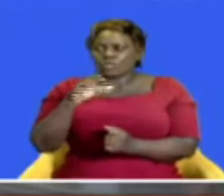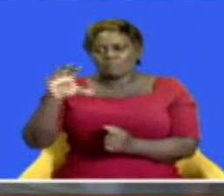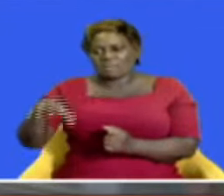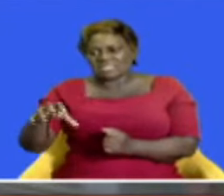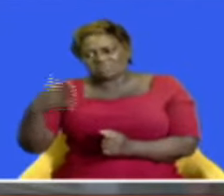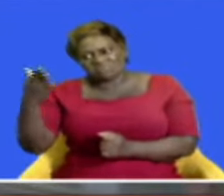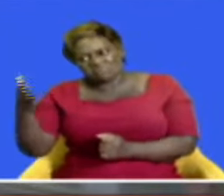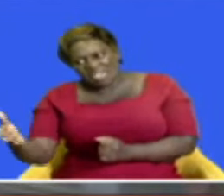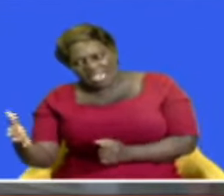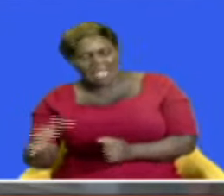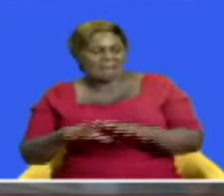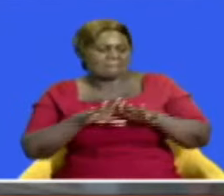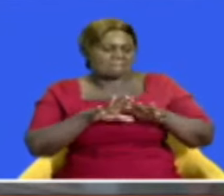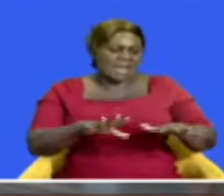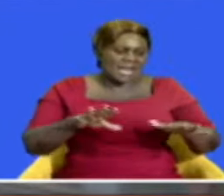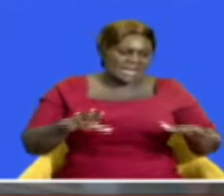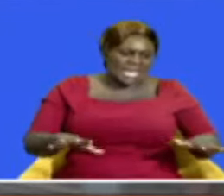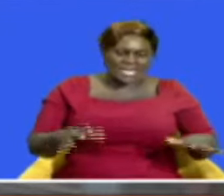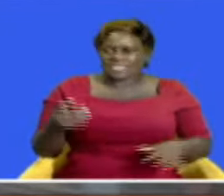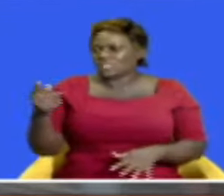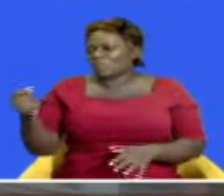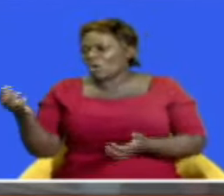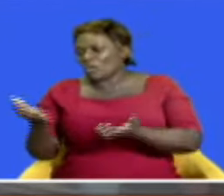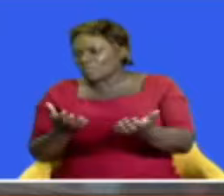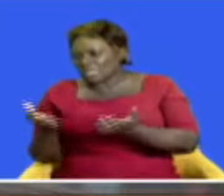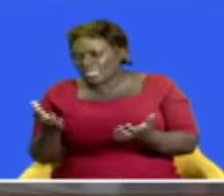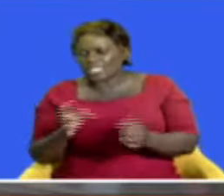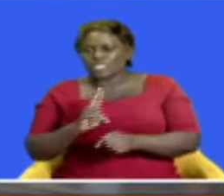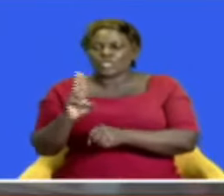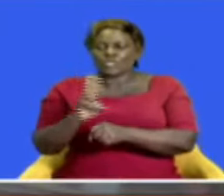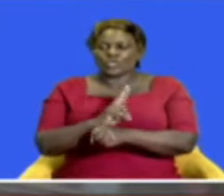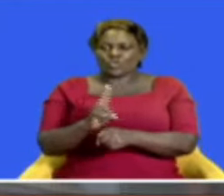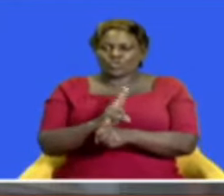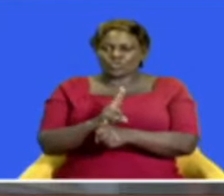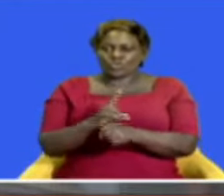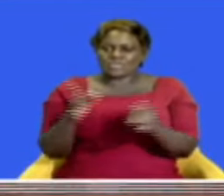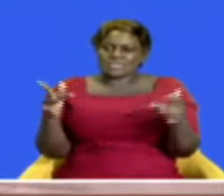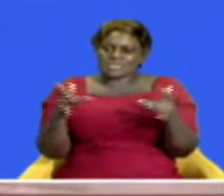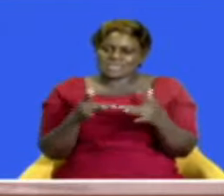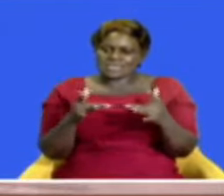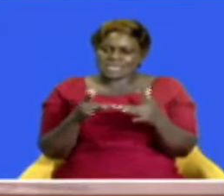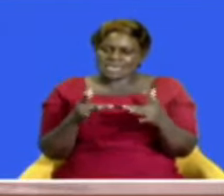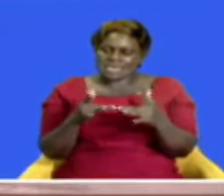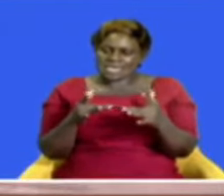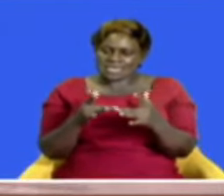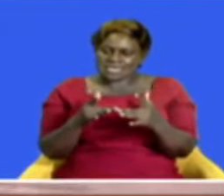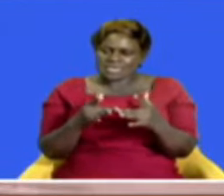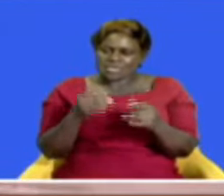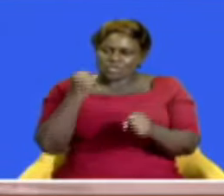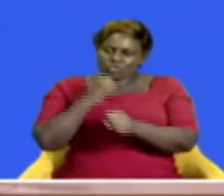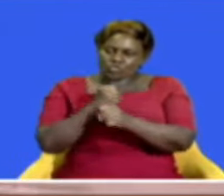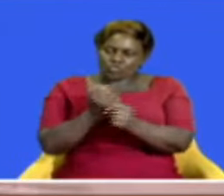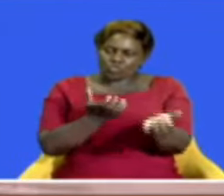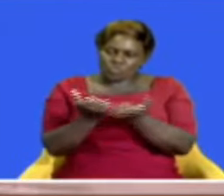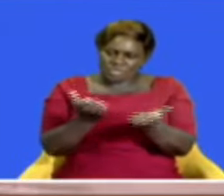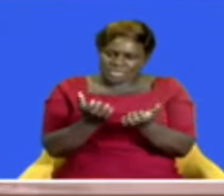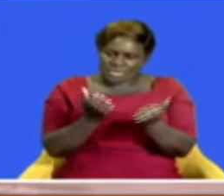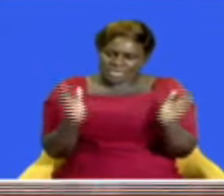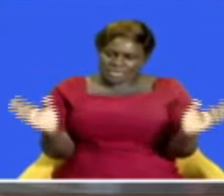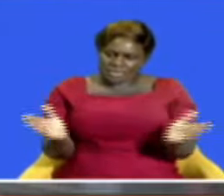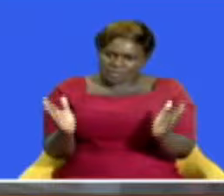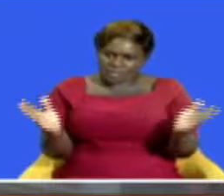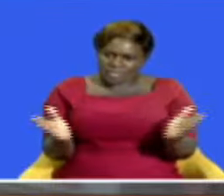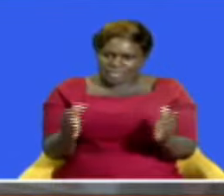ambavyo umesema, masokoni, wafanya biashara wadogo wadogo wanatumia mtandao kutekeleza biashara zao. Na ni himizo ambalo